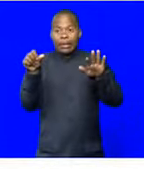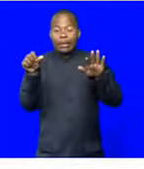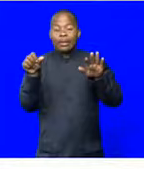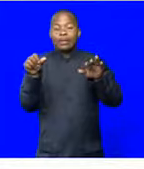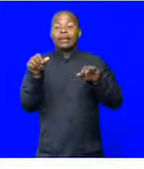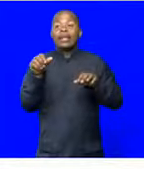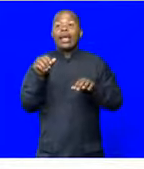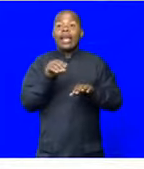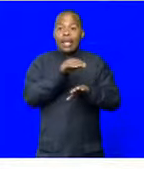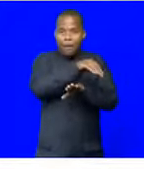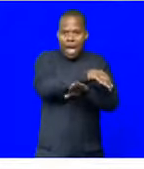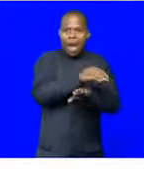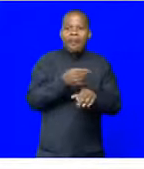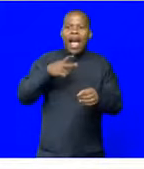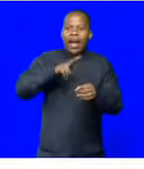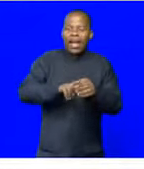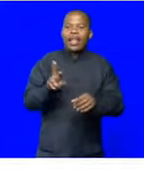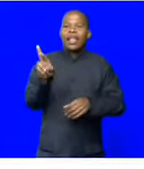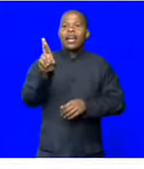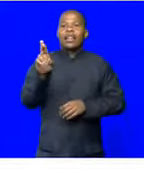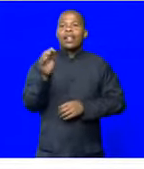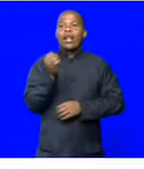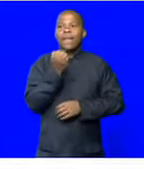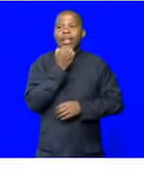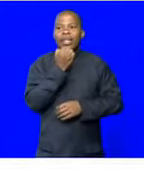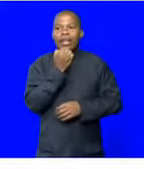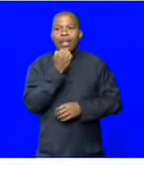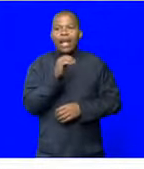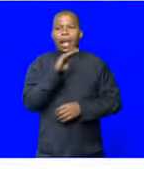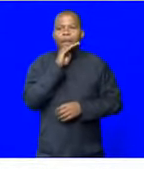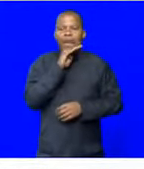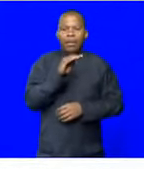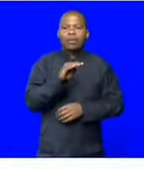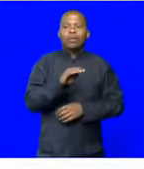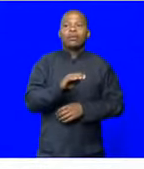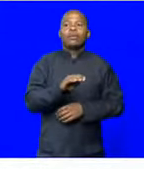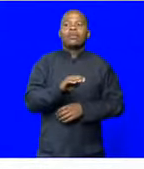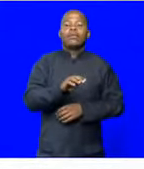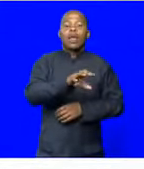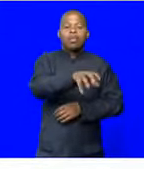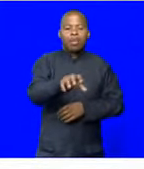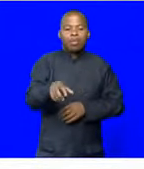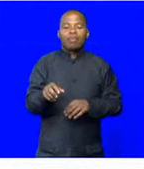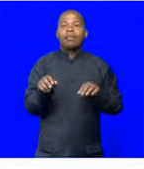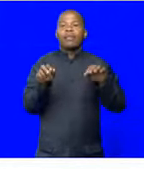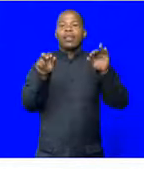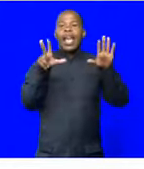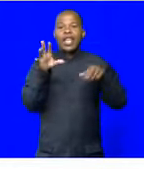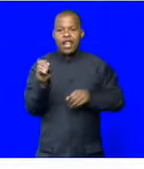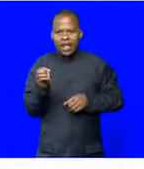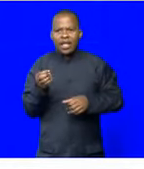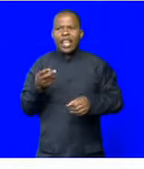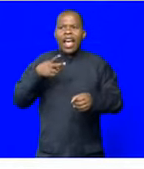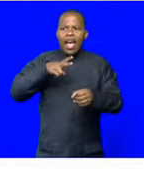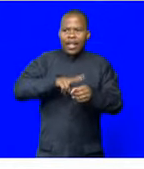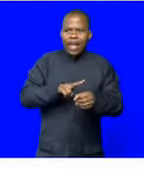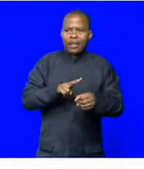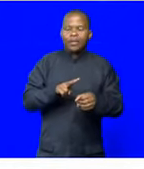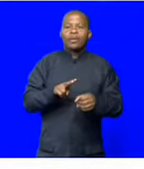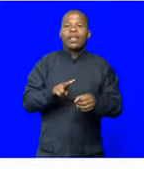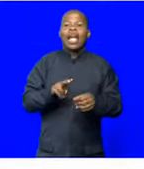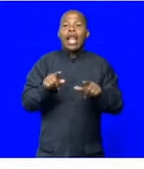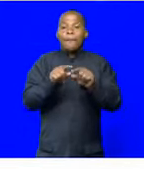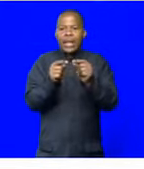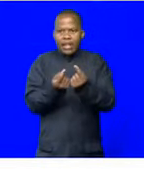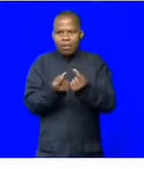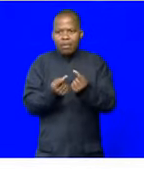lukhetho siyakhumbula ukuthi sigodzi sakamanzini sinetigodzi leting 80 lokusho ukuthi nje 80 wotigodzi